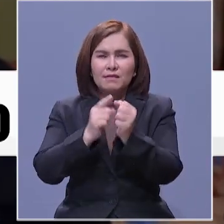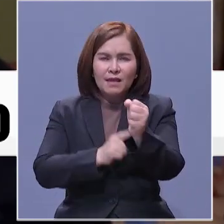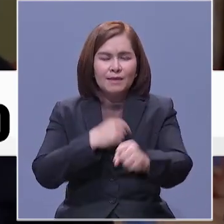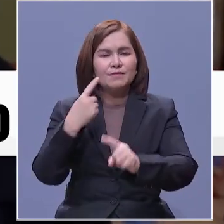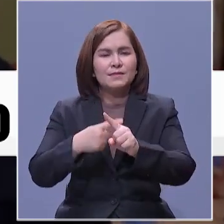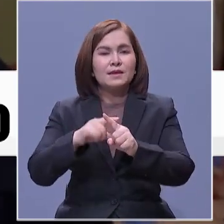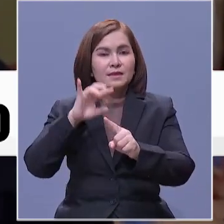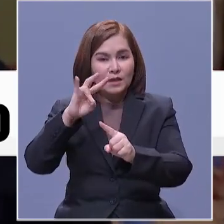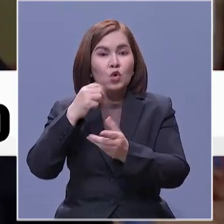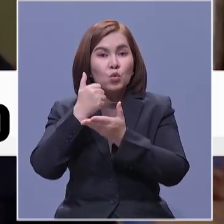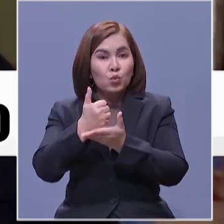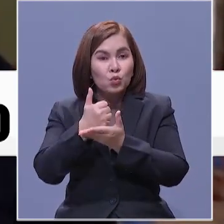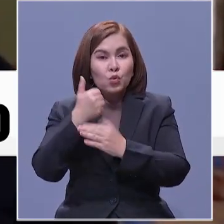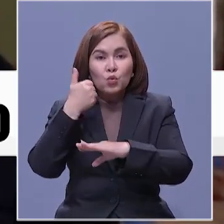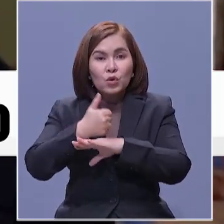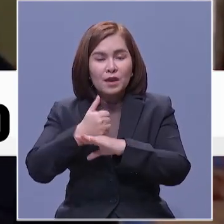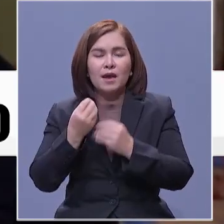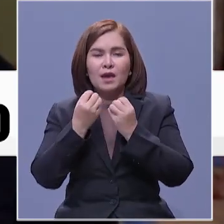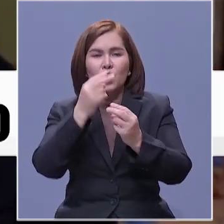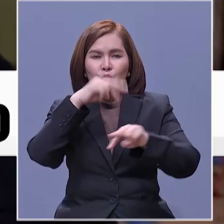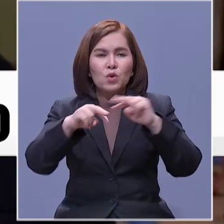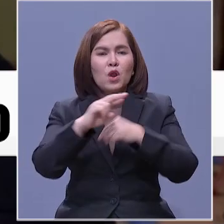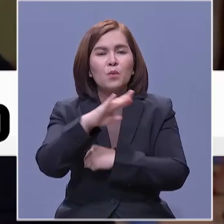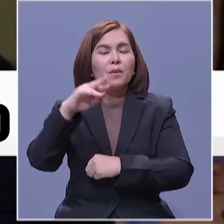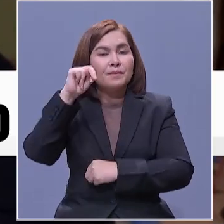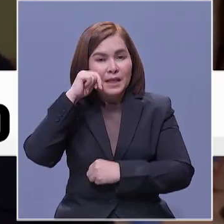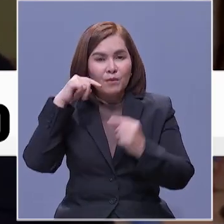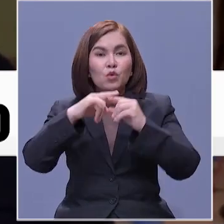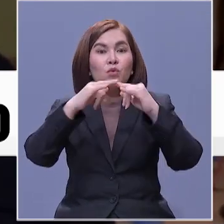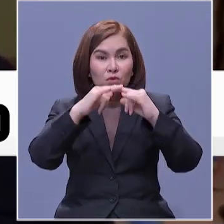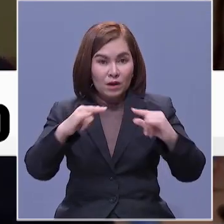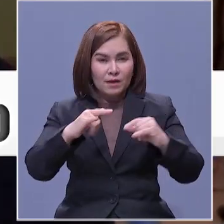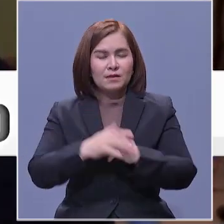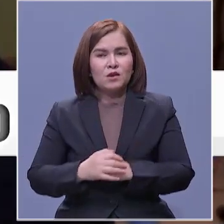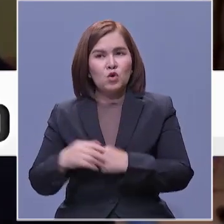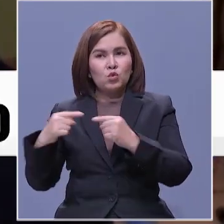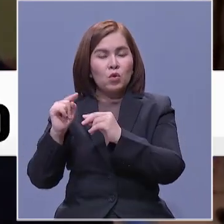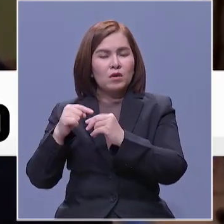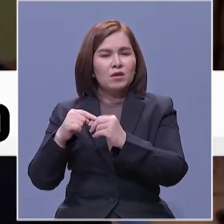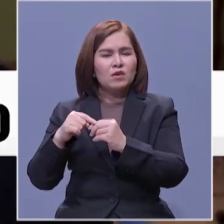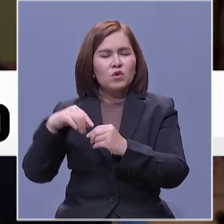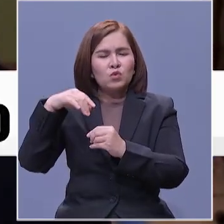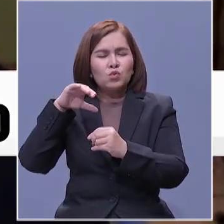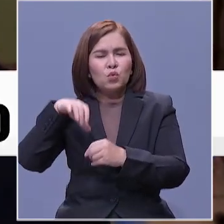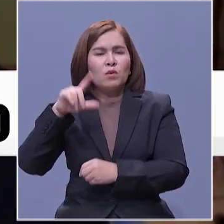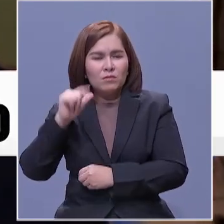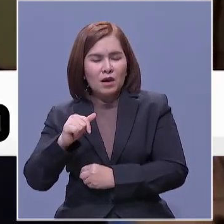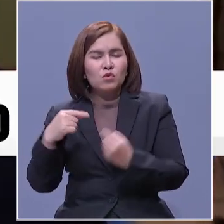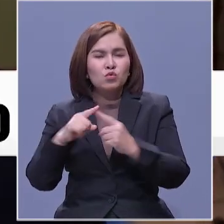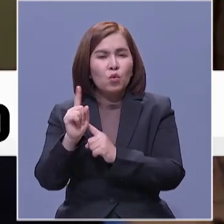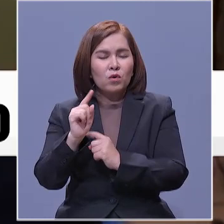นายจ้างเนี่ยส่งเขาไปทำงานดูแลระบบน้ำที่แคมป์คนงานห่างจากฉนวนกาซาจุดที่มีการสู้ร